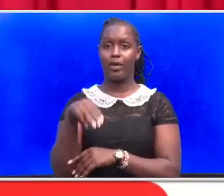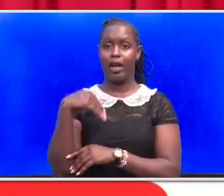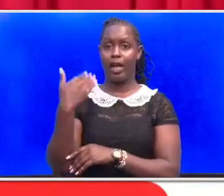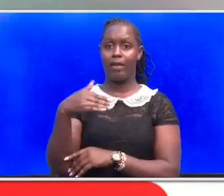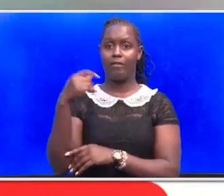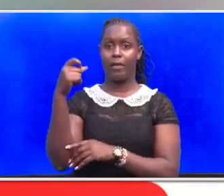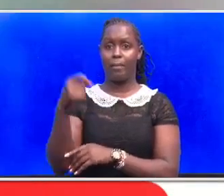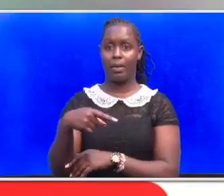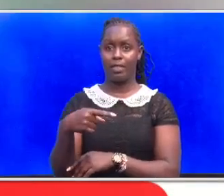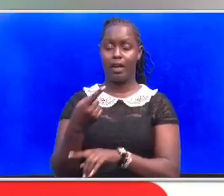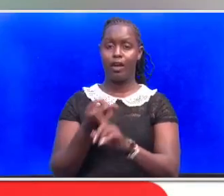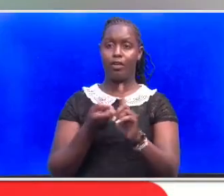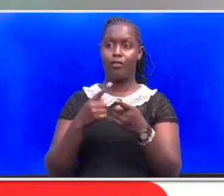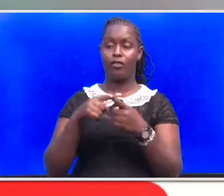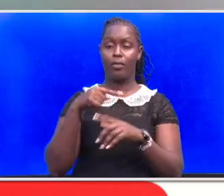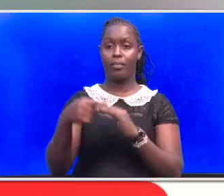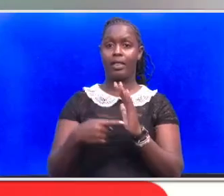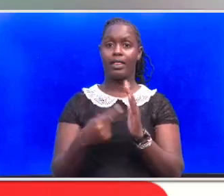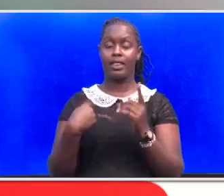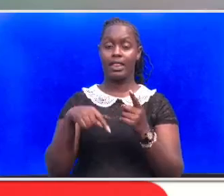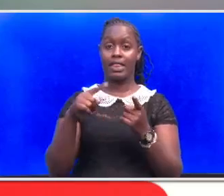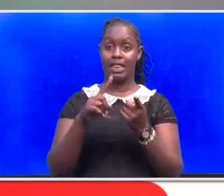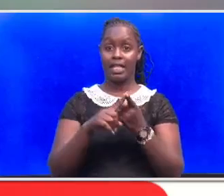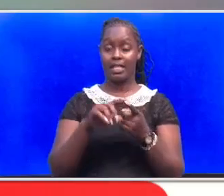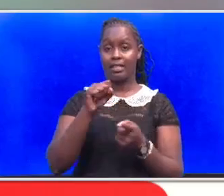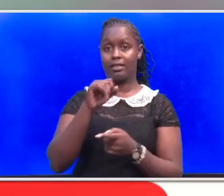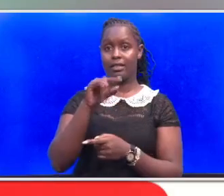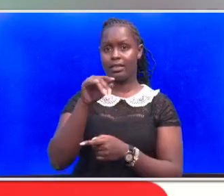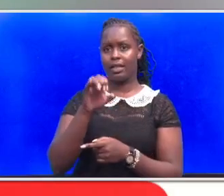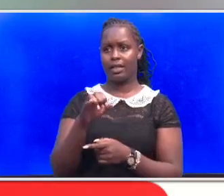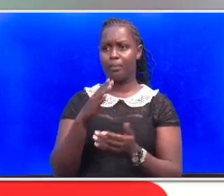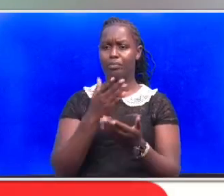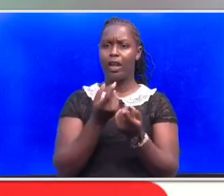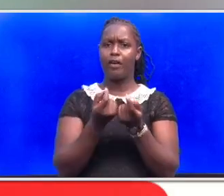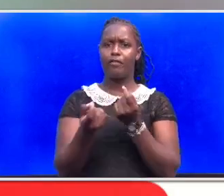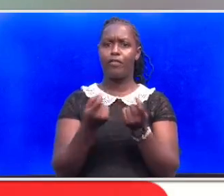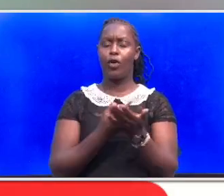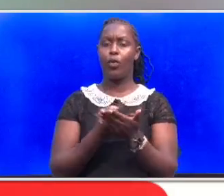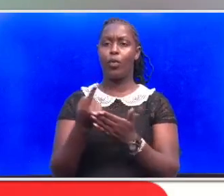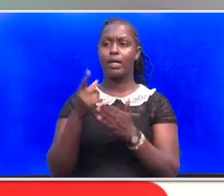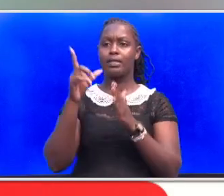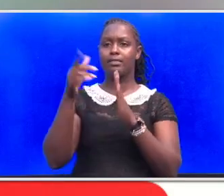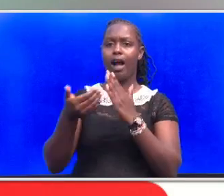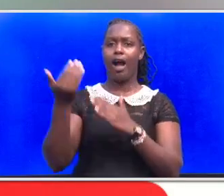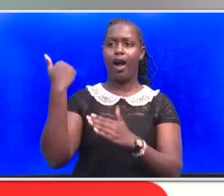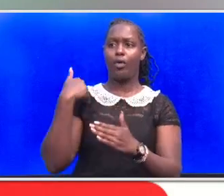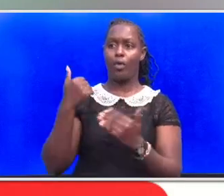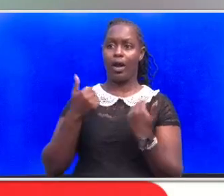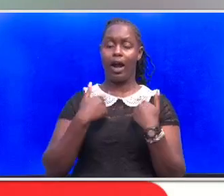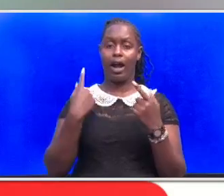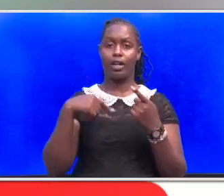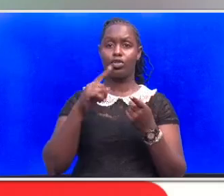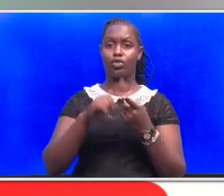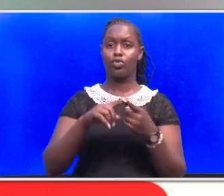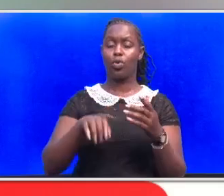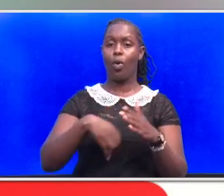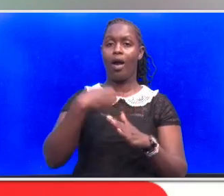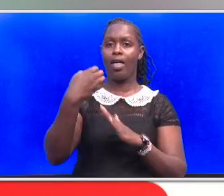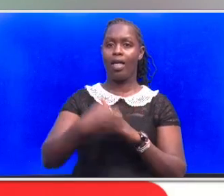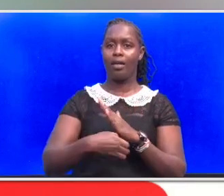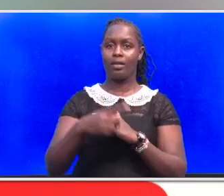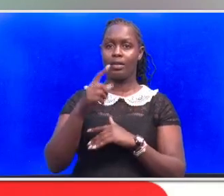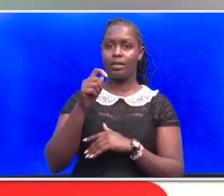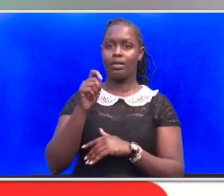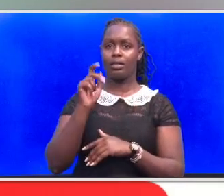these platforms. Wiki chache zilizopita kulikuwa na wito wa kupigwa marufuku kwa TikTok na mlalamishi Bob Ndolo